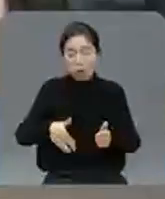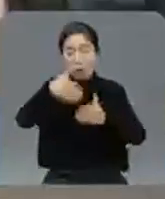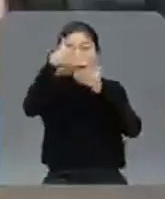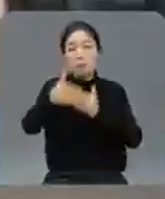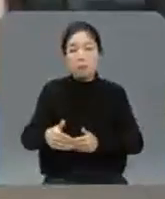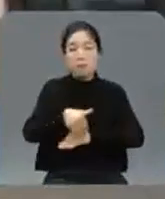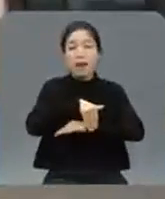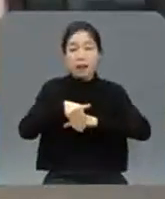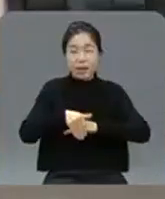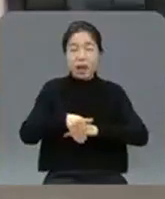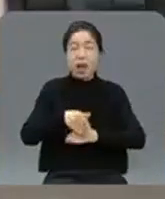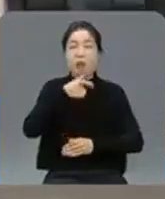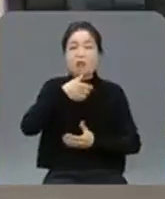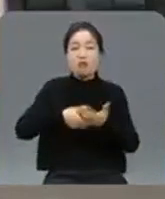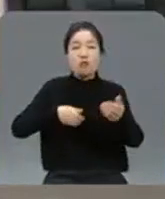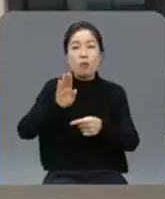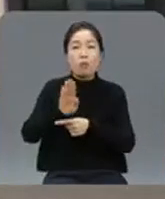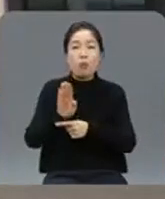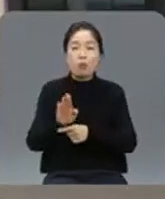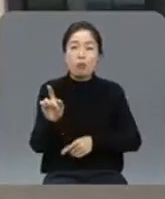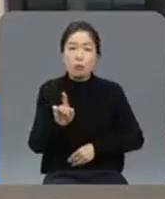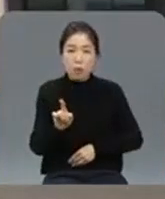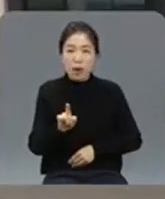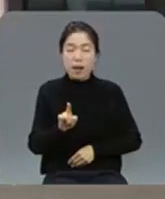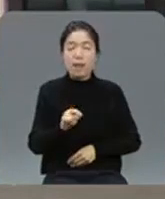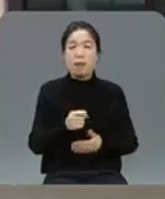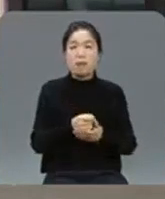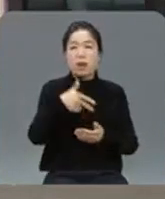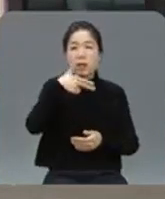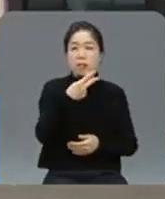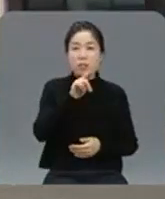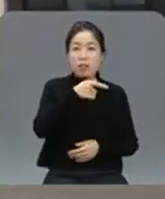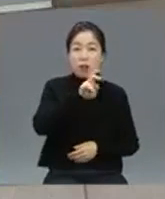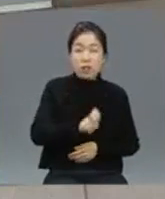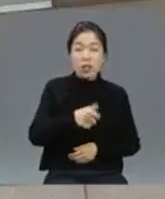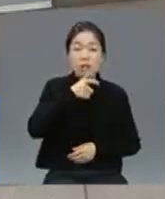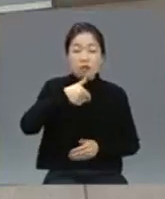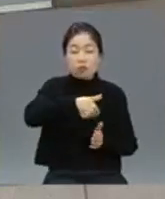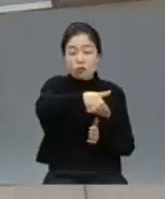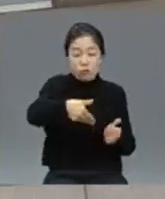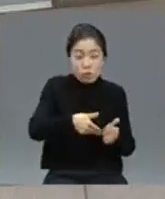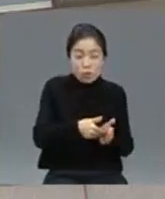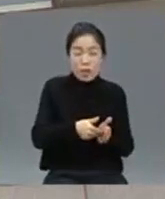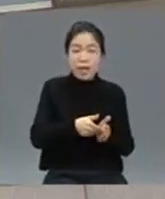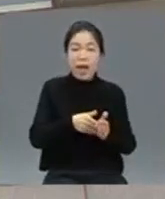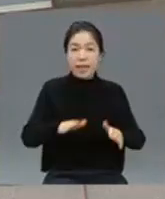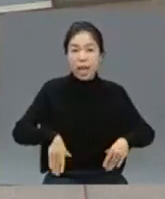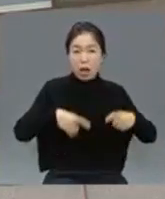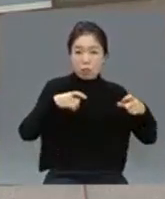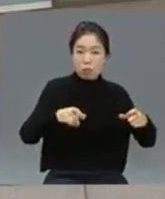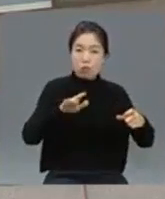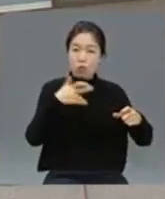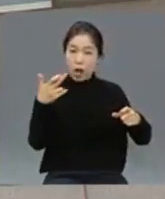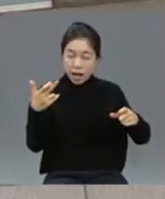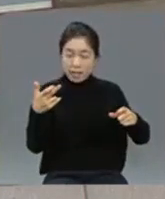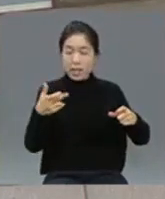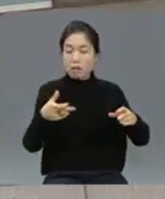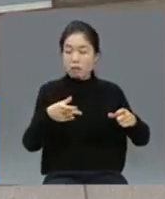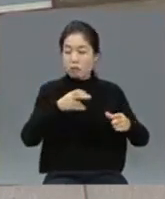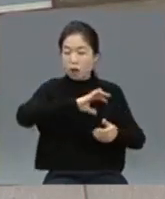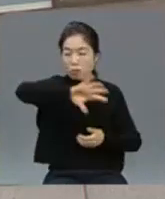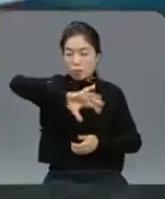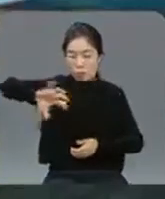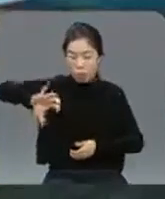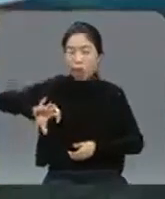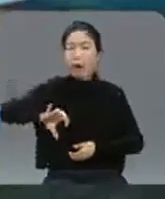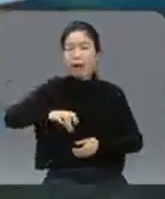광주시 상수도 사업본부는 덕남 정수장의 물을 남구와 광산구에 공급하는 노후 상수관로를 개량하기